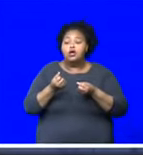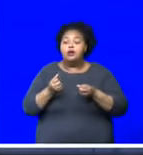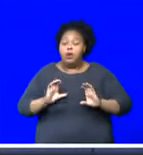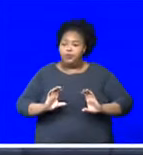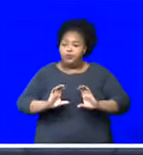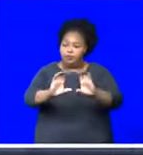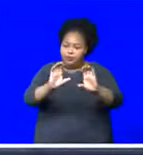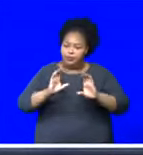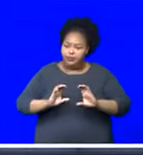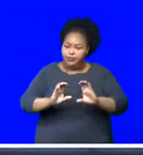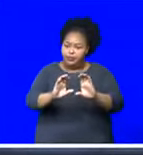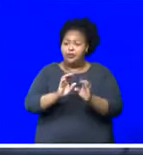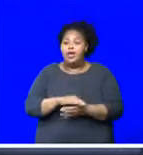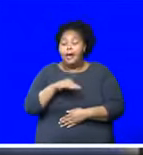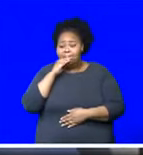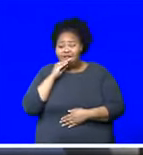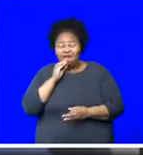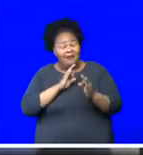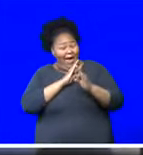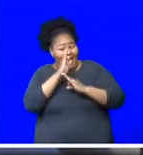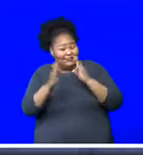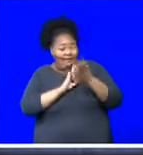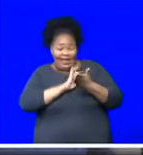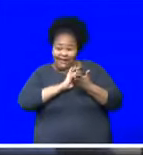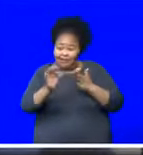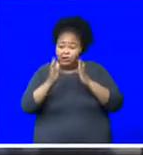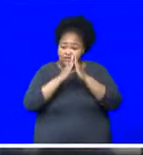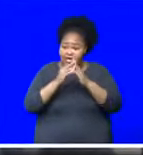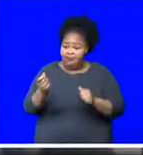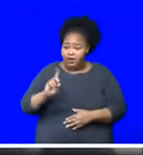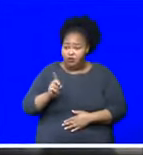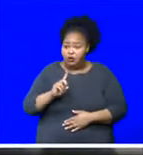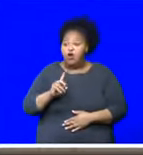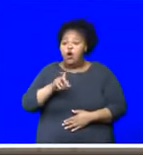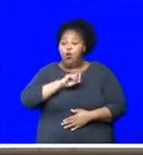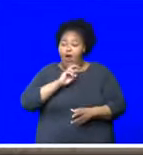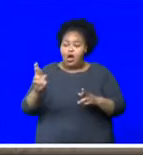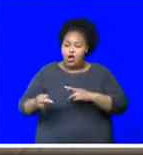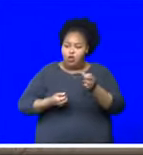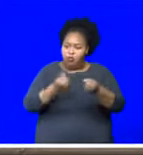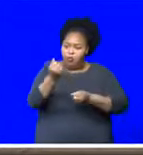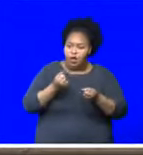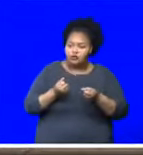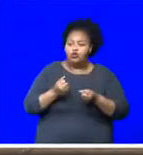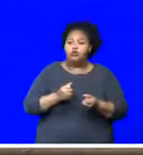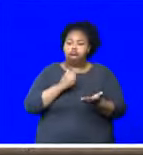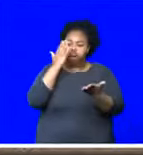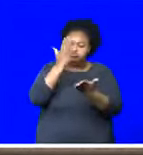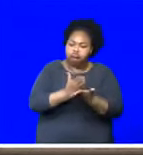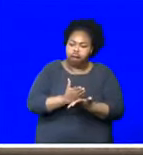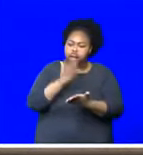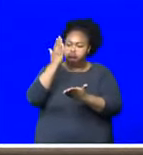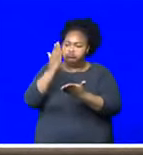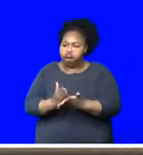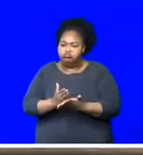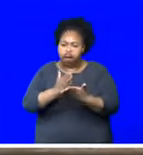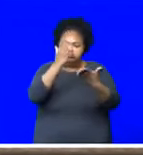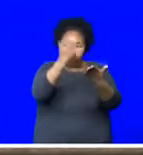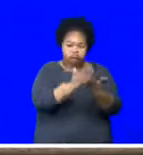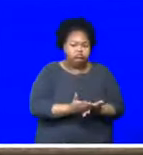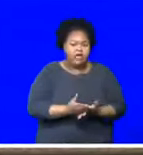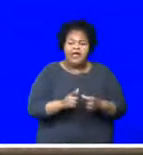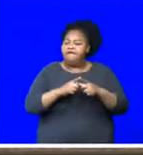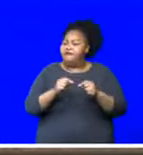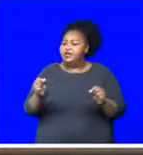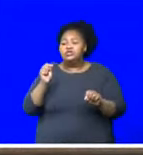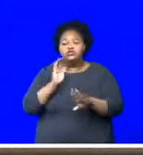phindwe kune gap kude lochazako ukuthi kwendekeni. Njinela lomkhulu etiko letemisebenzi lemkhulu